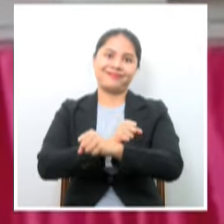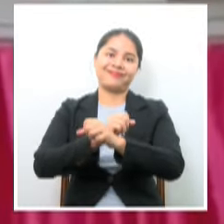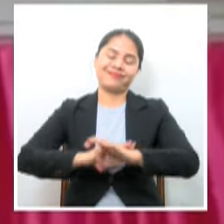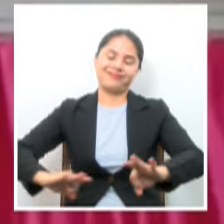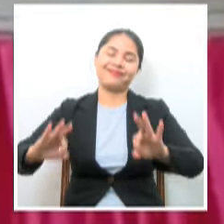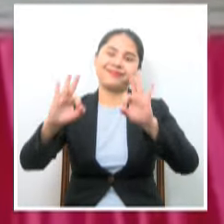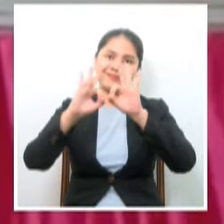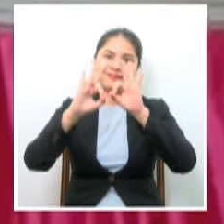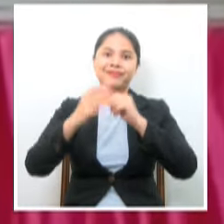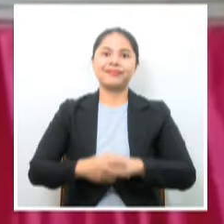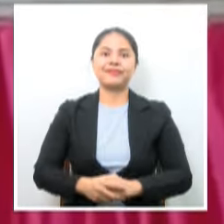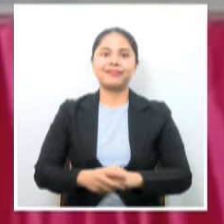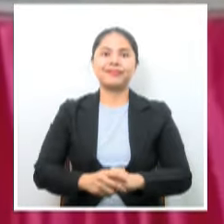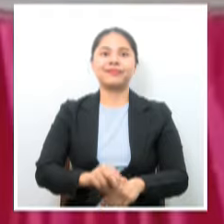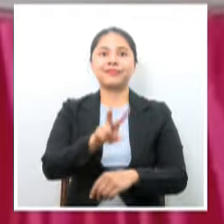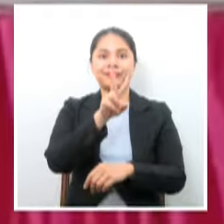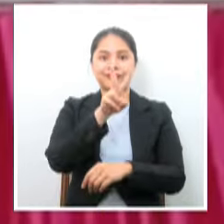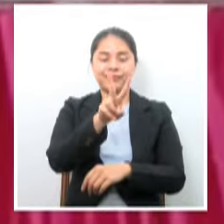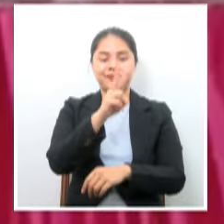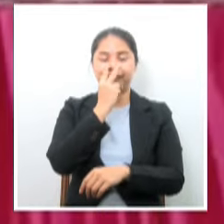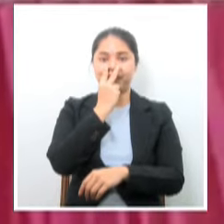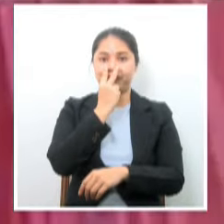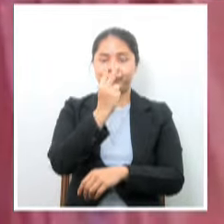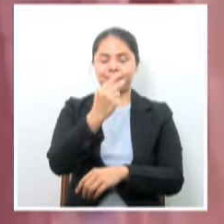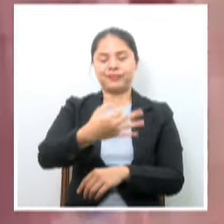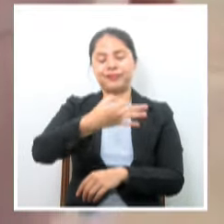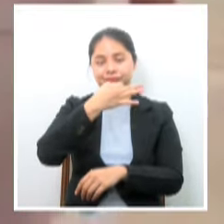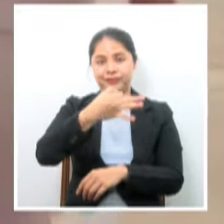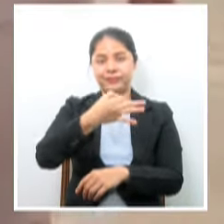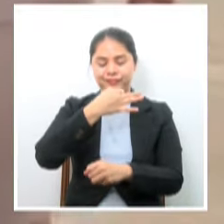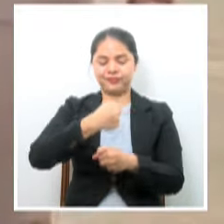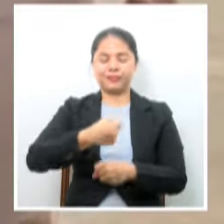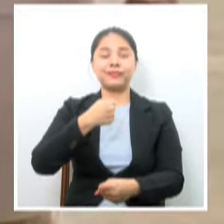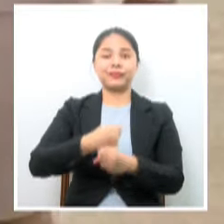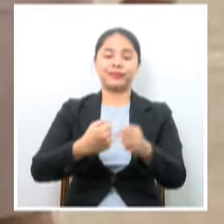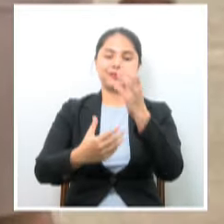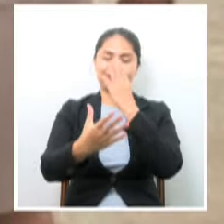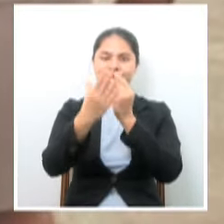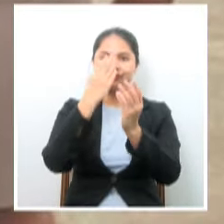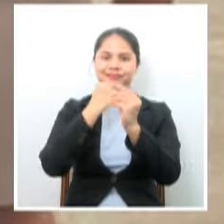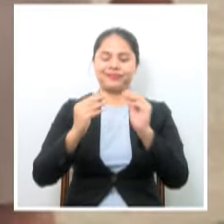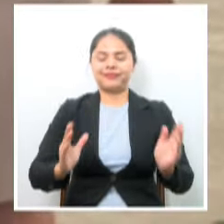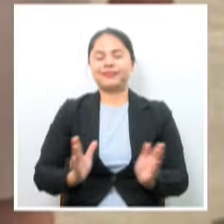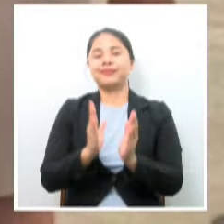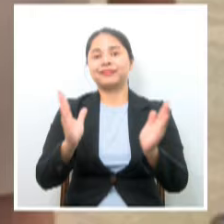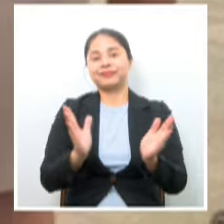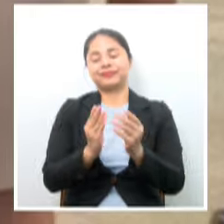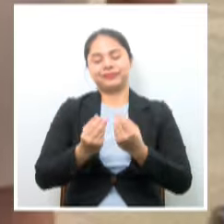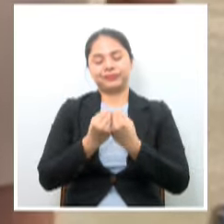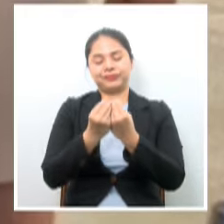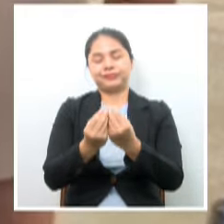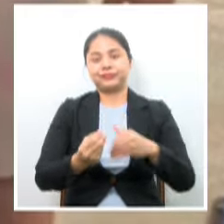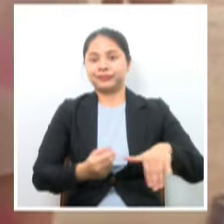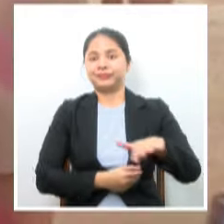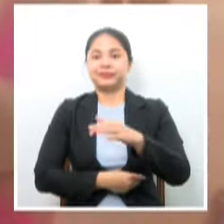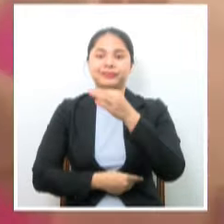Education การศึกษาเกี่ยวกับการประกอบอาชีพการจัดกิจกรรมการเรียนรู้ที่ส่งเสริมทักษะอาชีพโดยเชื่อ